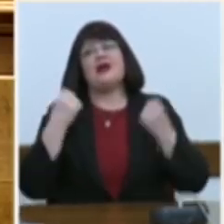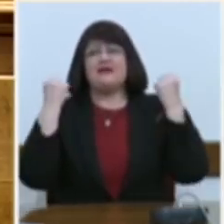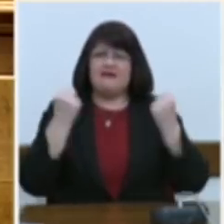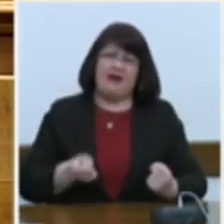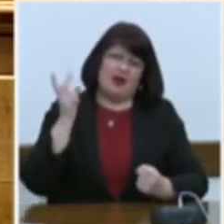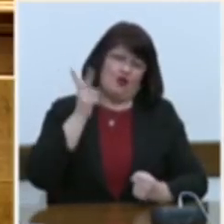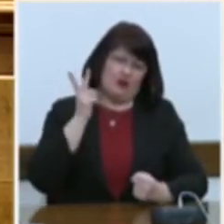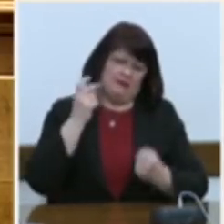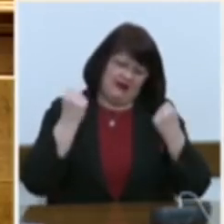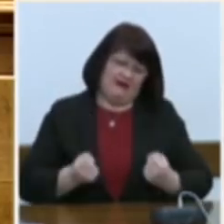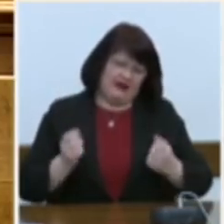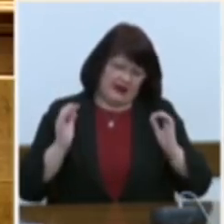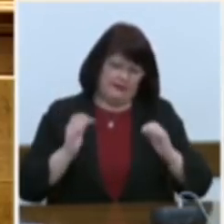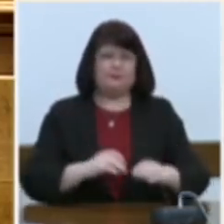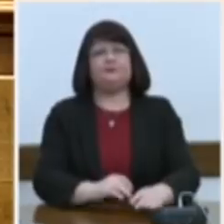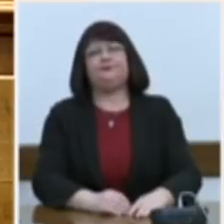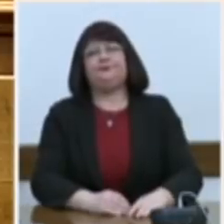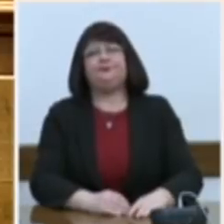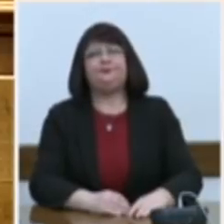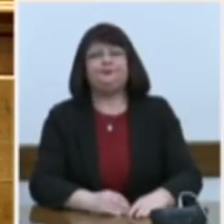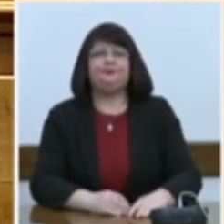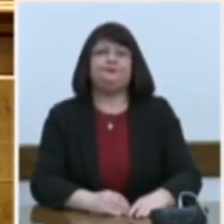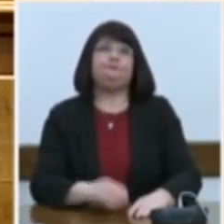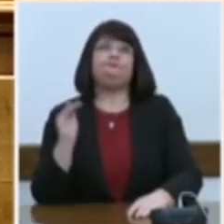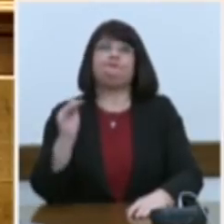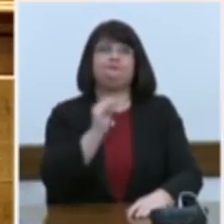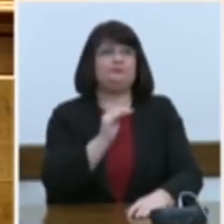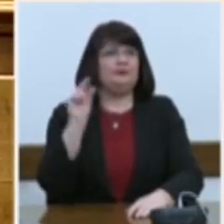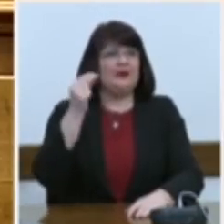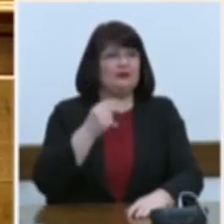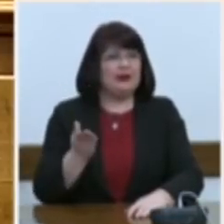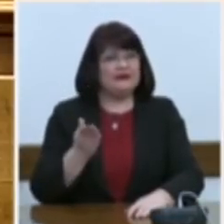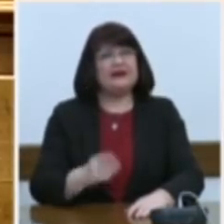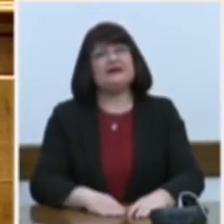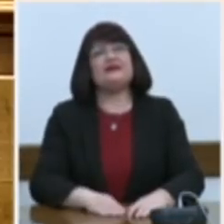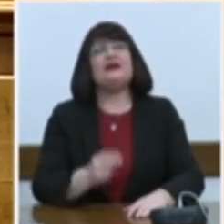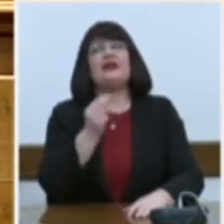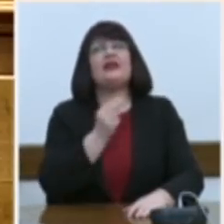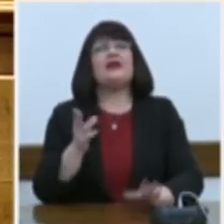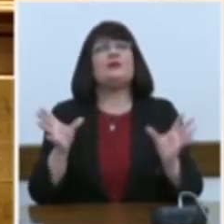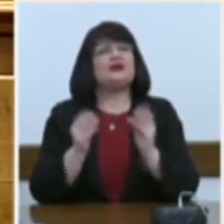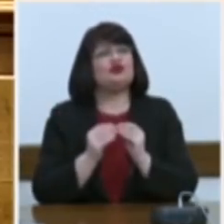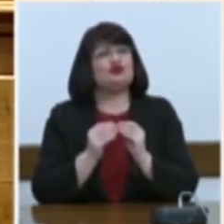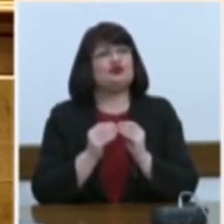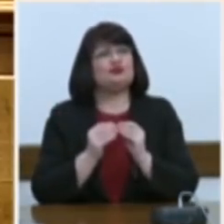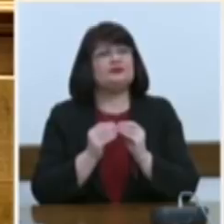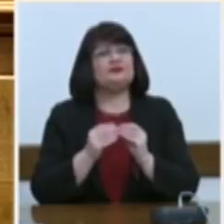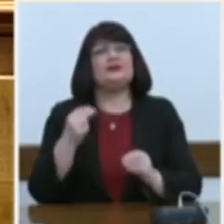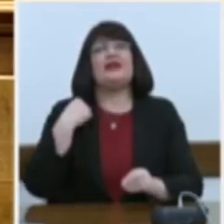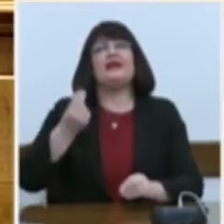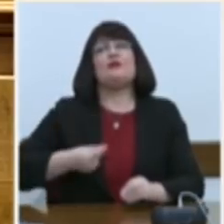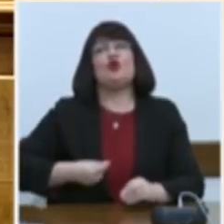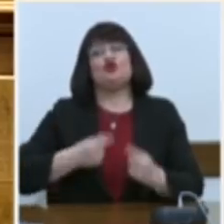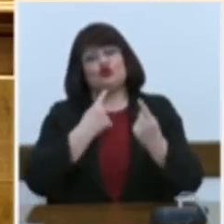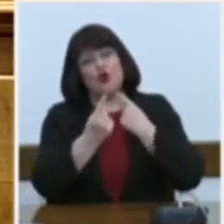πρόκειται για κακούργημα. Κυρίες και κύριοι, να περάσω και στο θέμα του δημόσιου